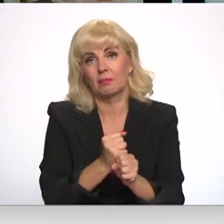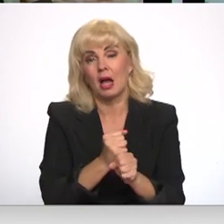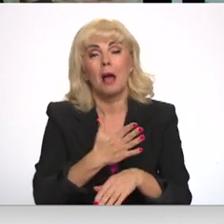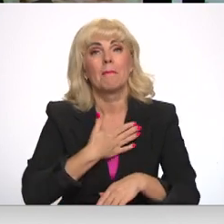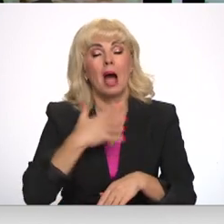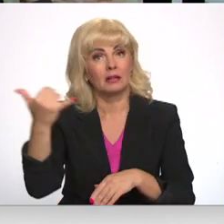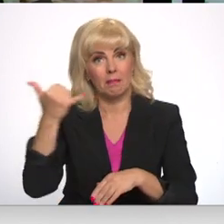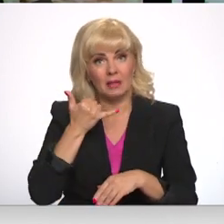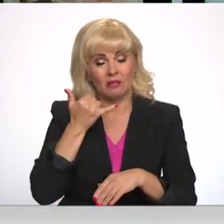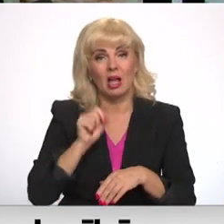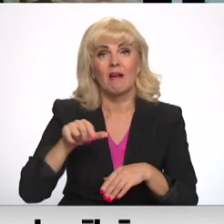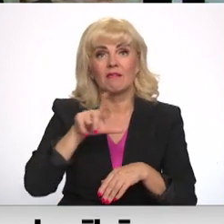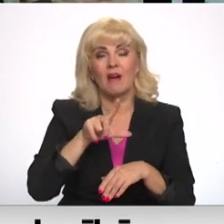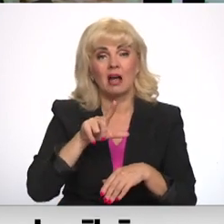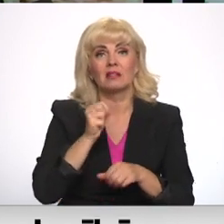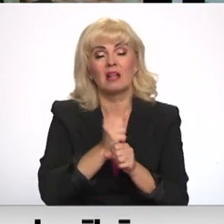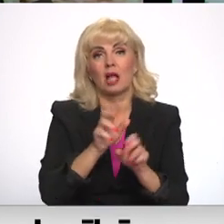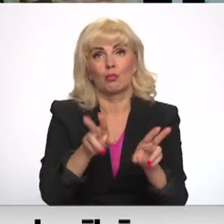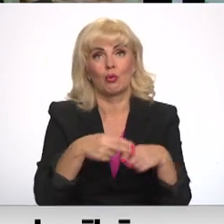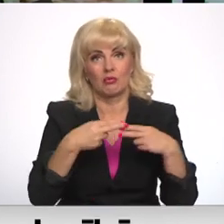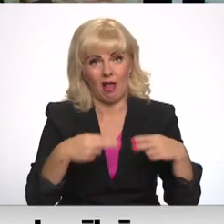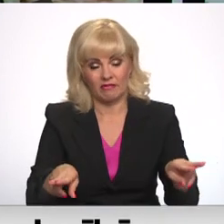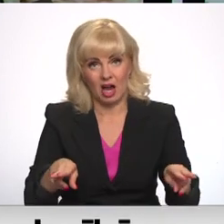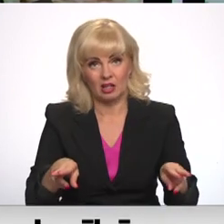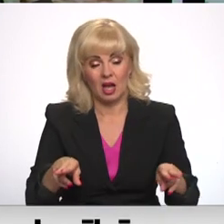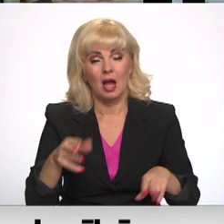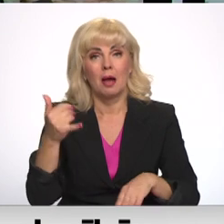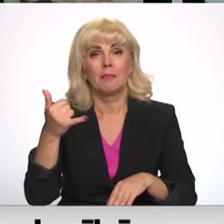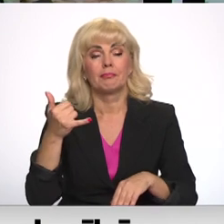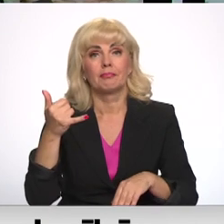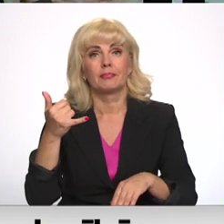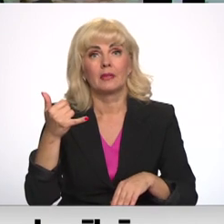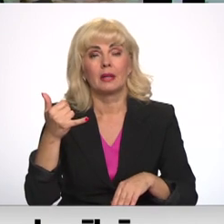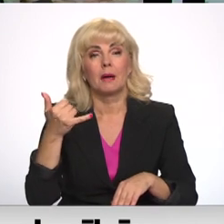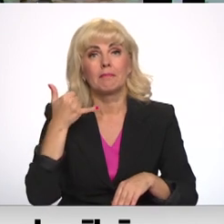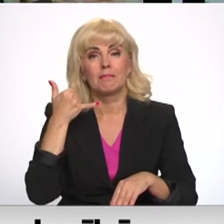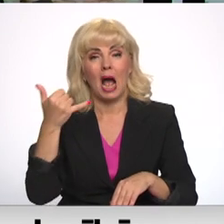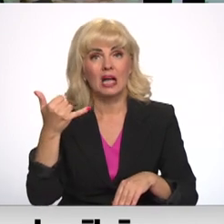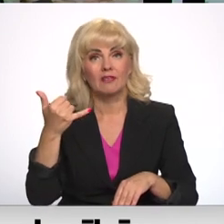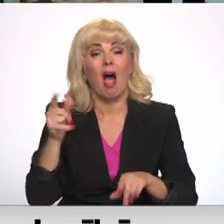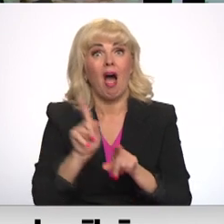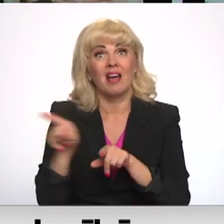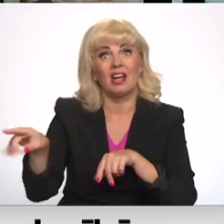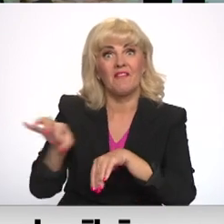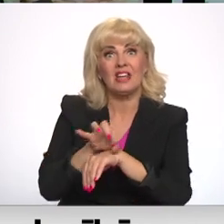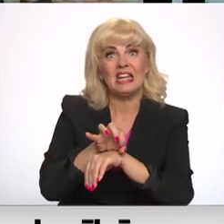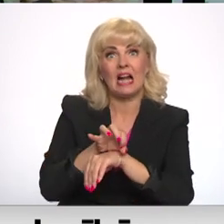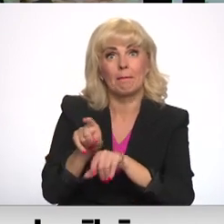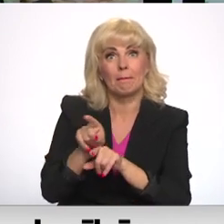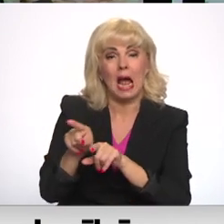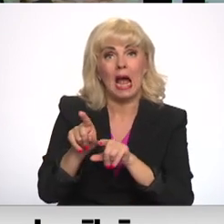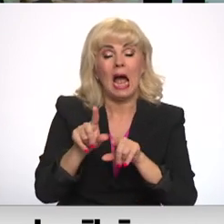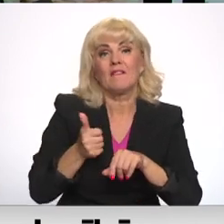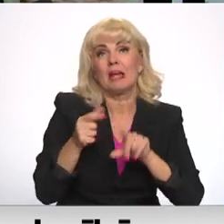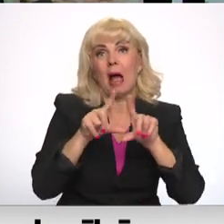Man pazvanīja, pateica, ka vairāk darba nevajag, un tad pazvanīja nākošā nedēļā vīram pazvanīja, kad